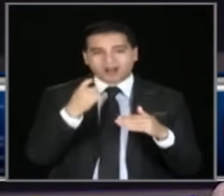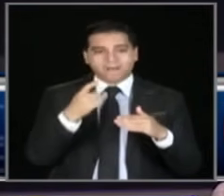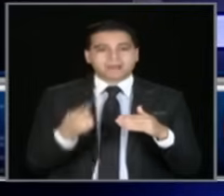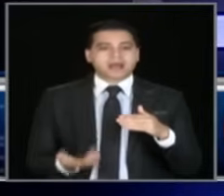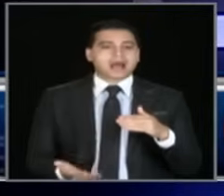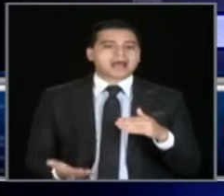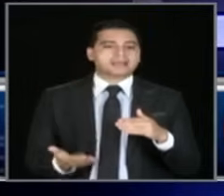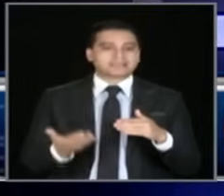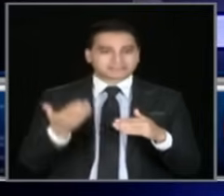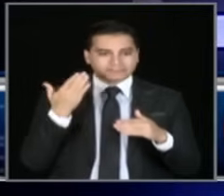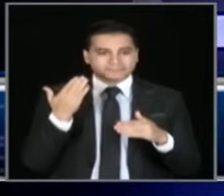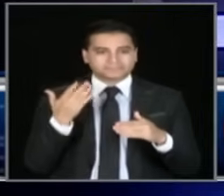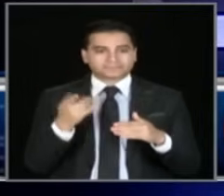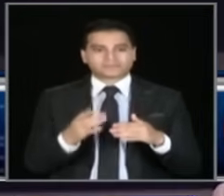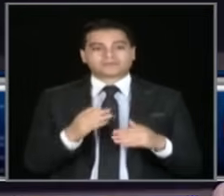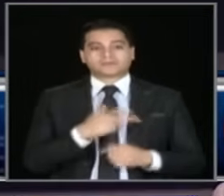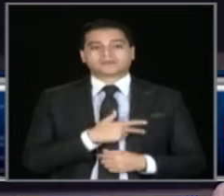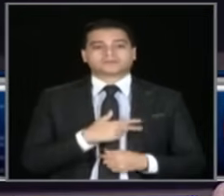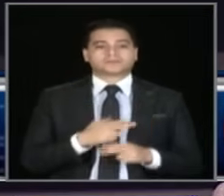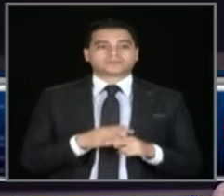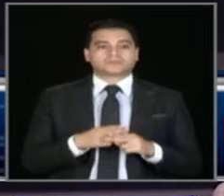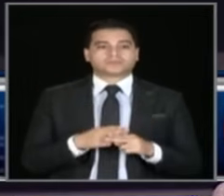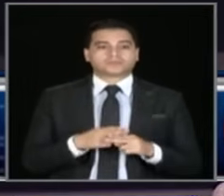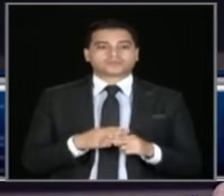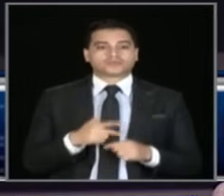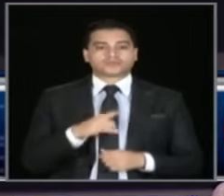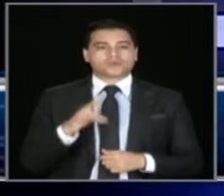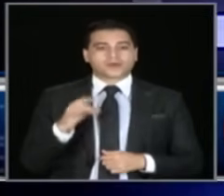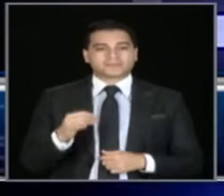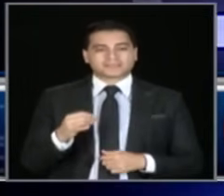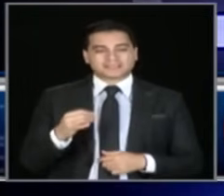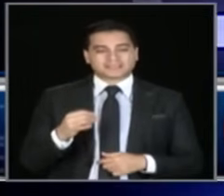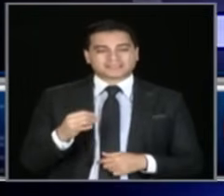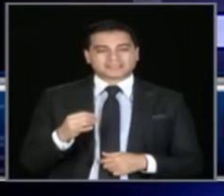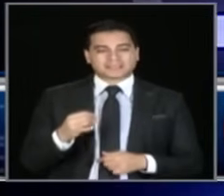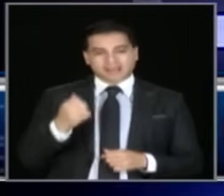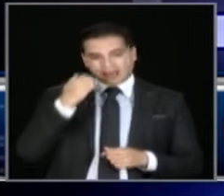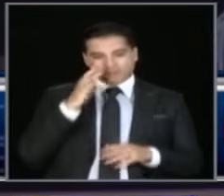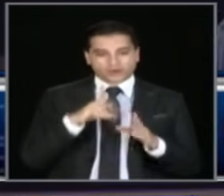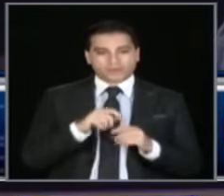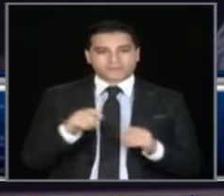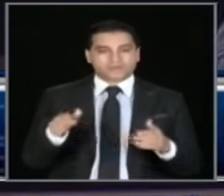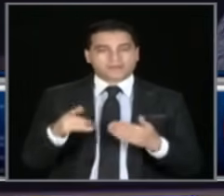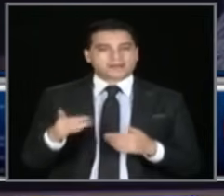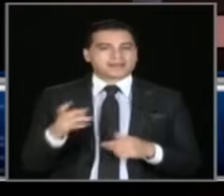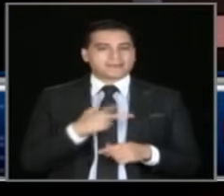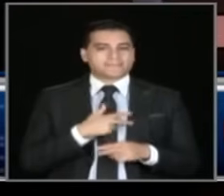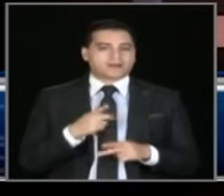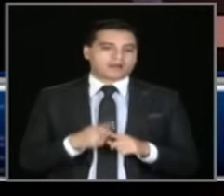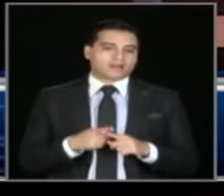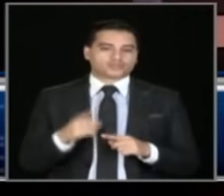سنة. جوبي؟ 650 ألف كيلومتر مربع. طبعاً إجابة خاطئة.